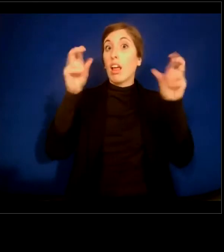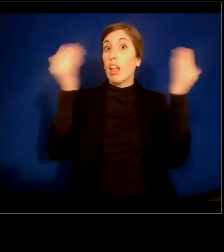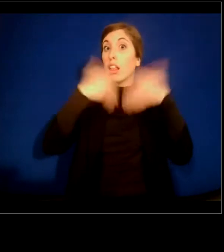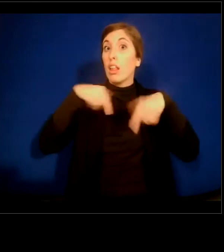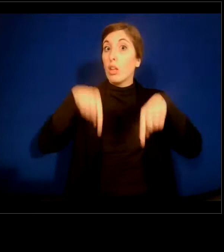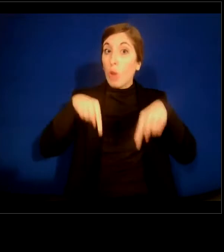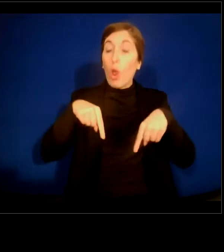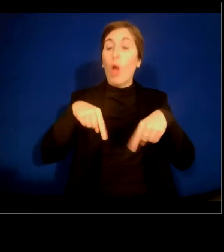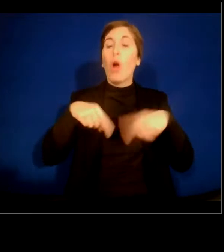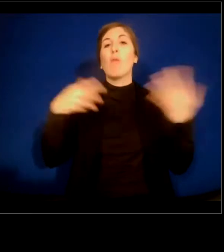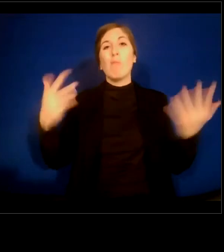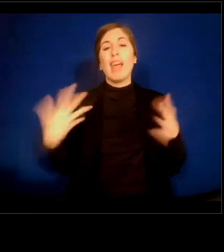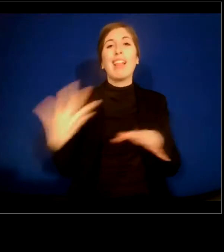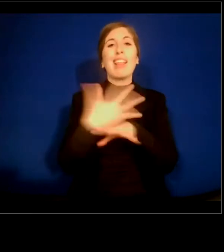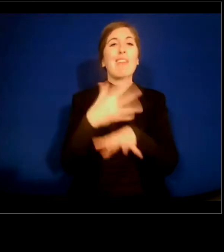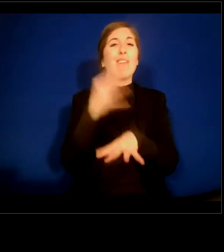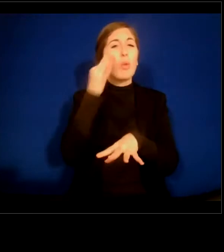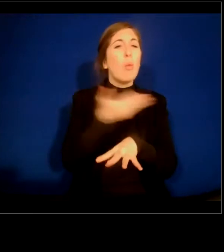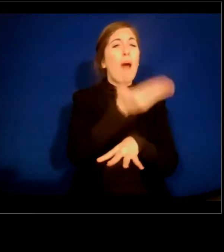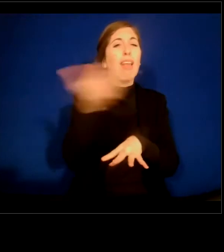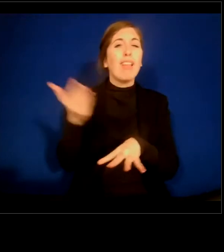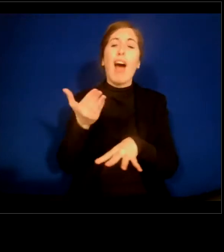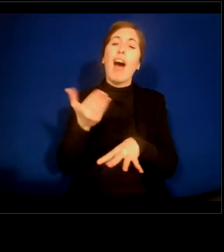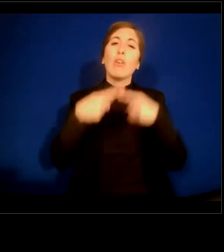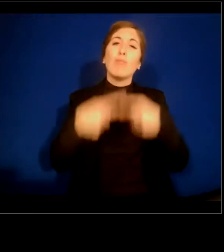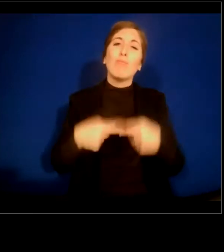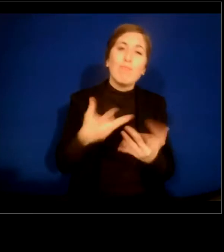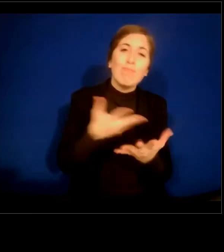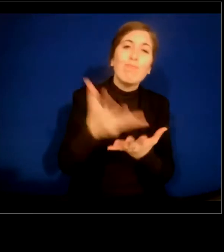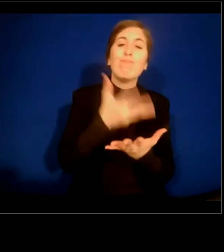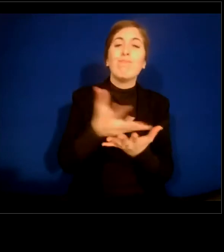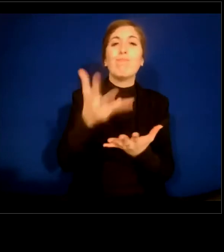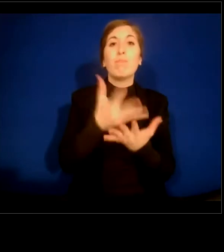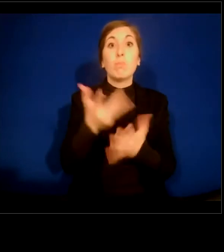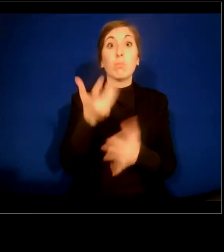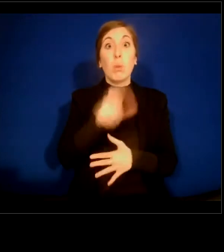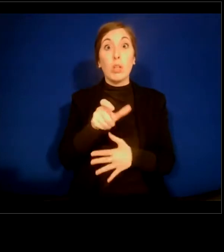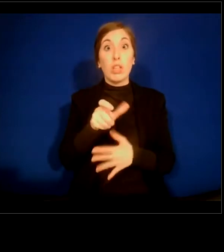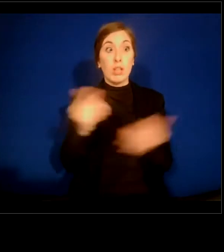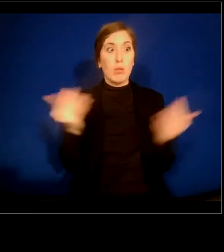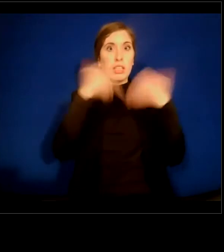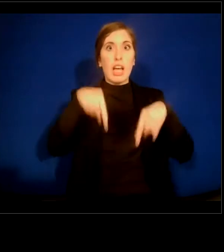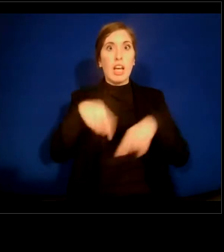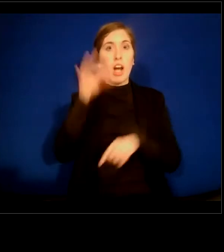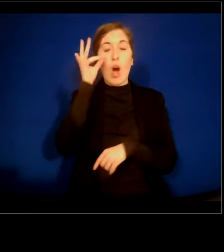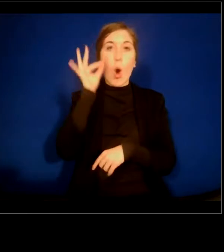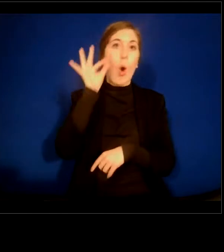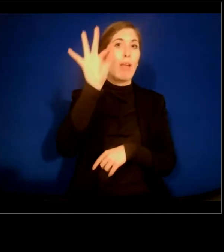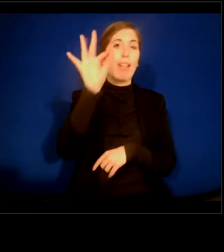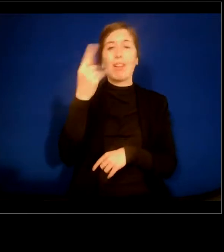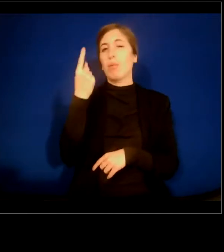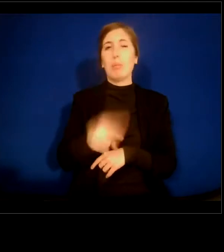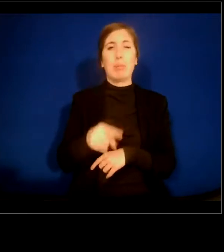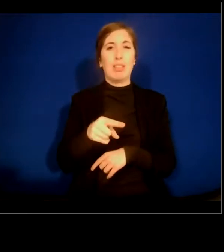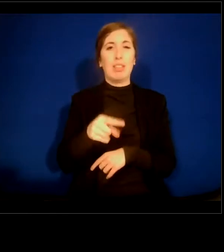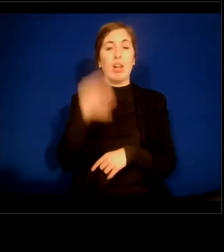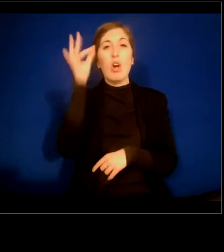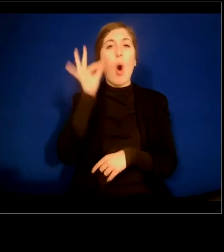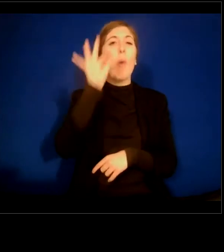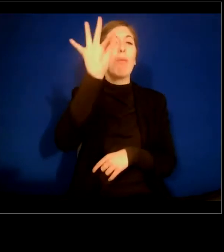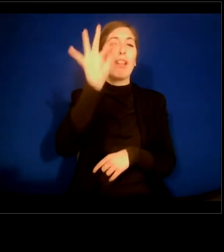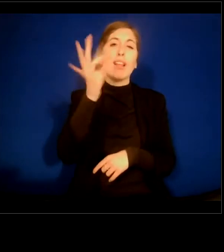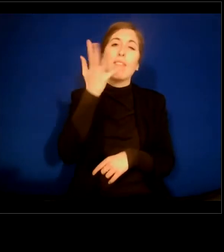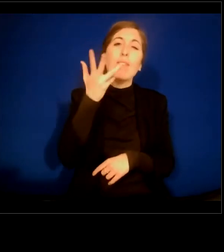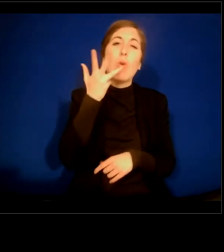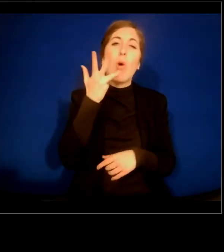Voci dall'intervento umanitario, perché è proprio lo scopo della serata quella di dare voce e rappresentazione a